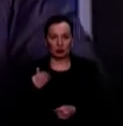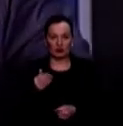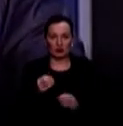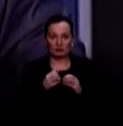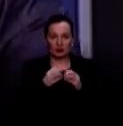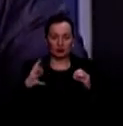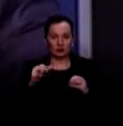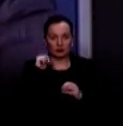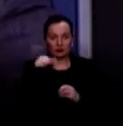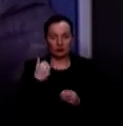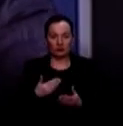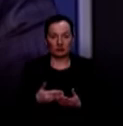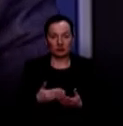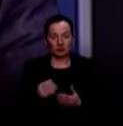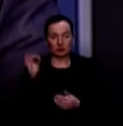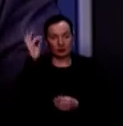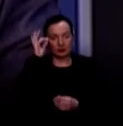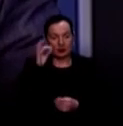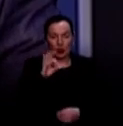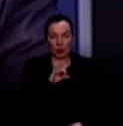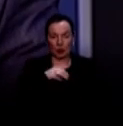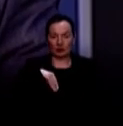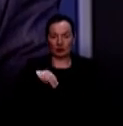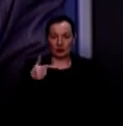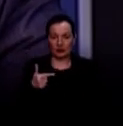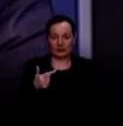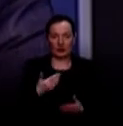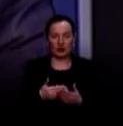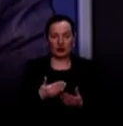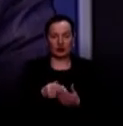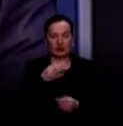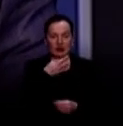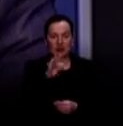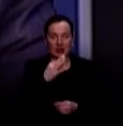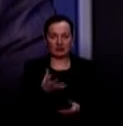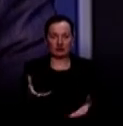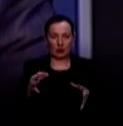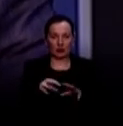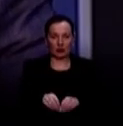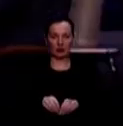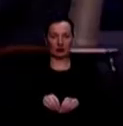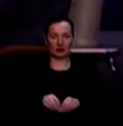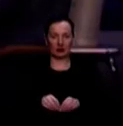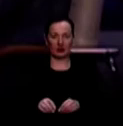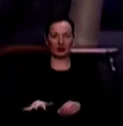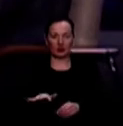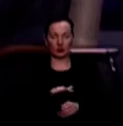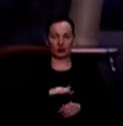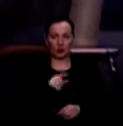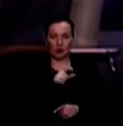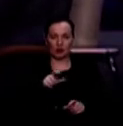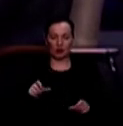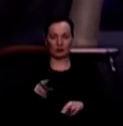так приблизно пам'ятаю, по ОТГ. Наприклад, в Семенівській об'єднаній територіальній громаді побудували будинок